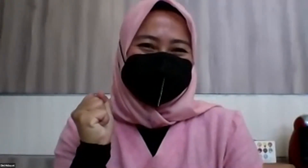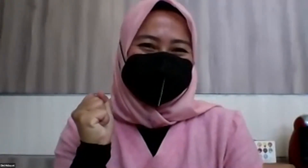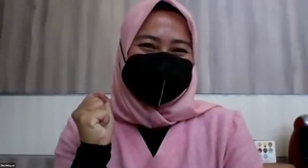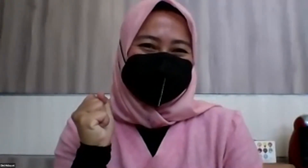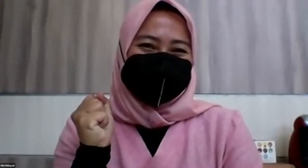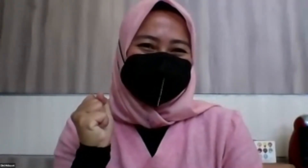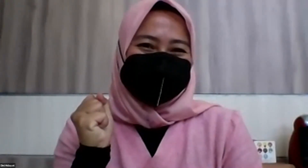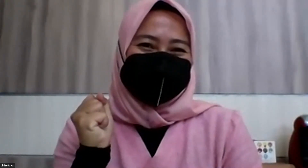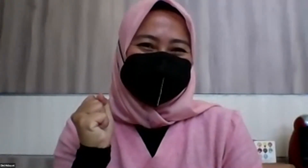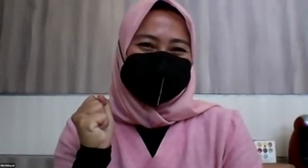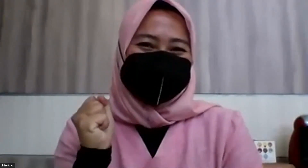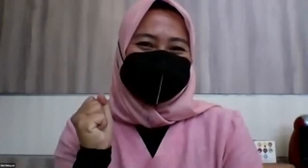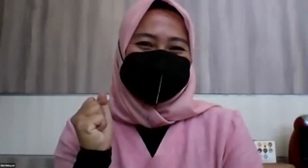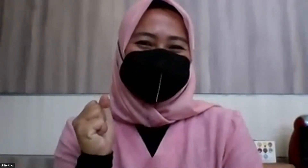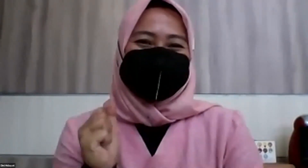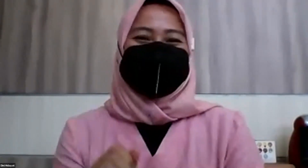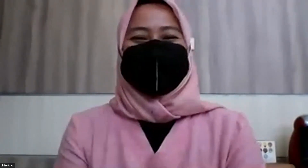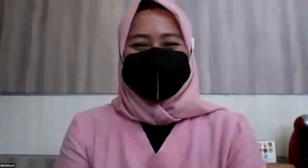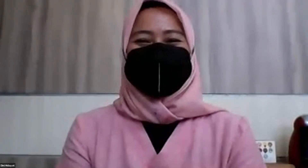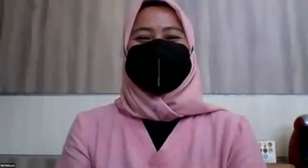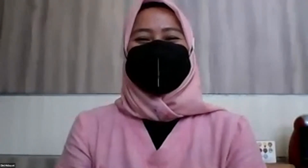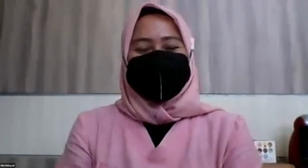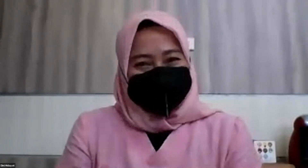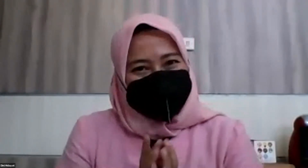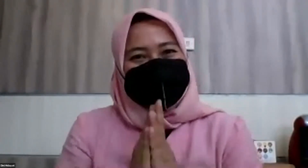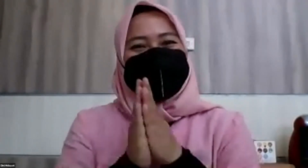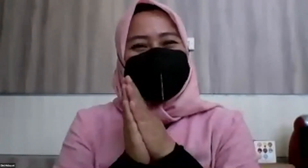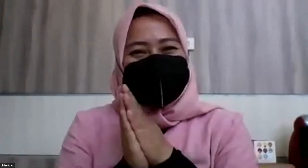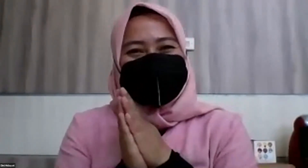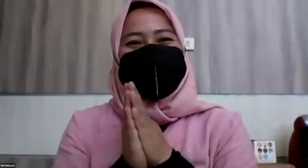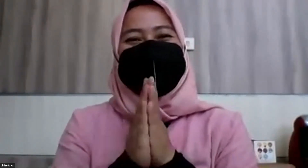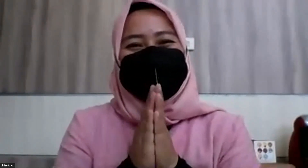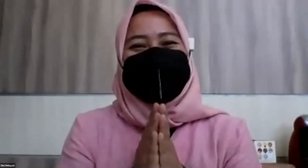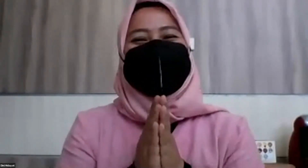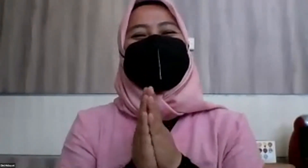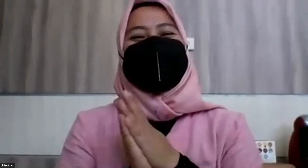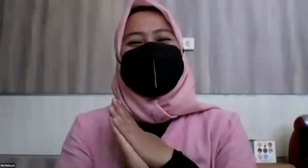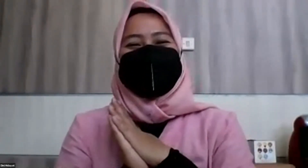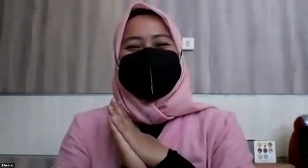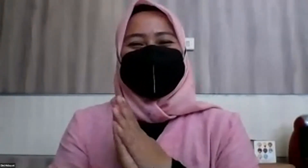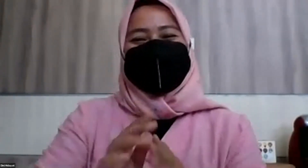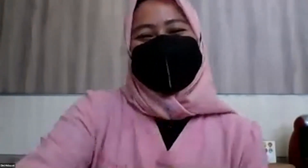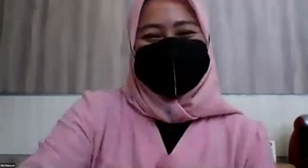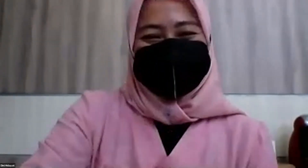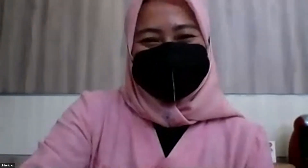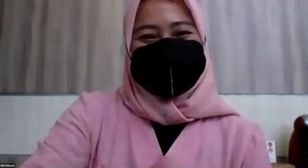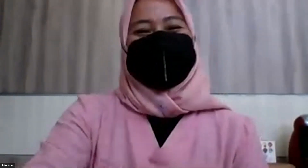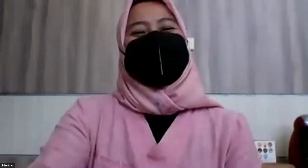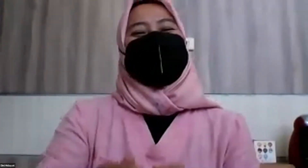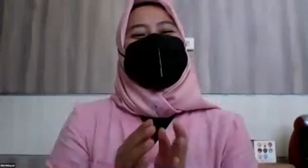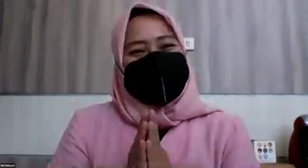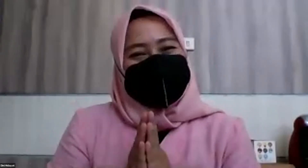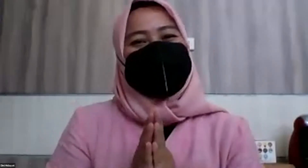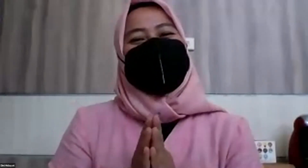3. Oke, sip. Terima kasih. Terima kasih semuanya. Dokter